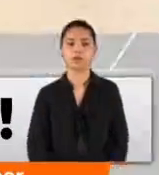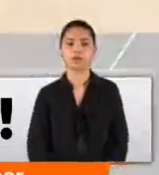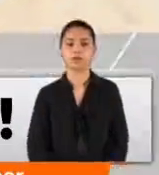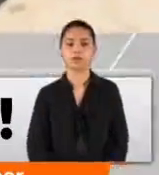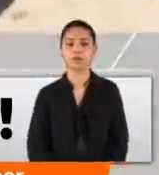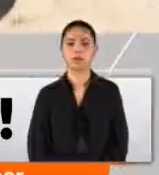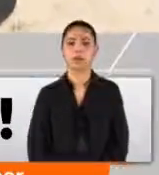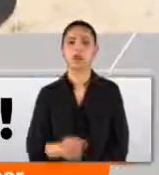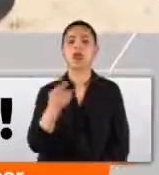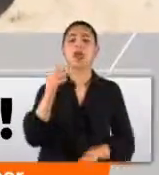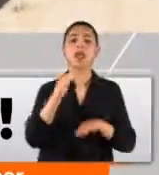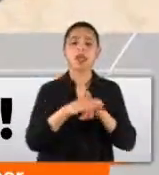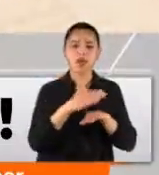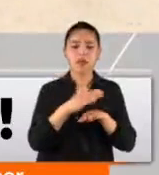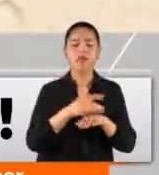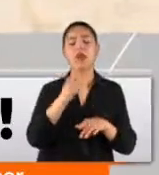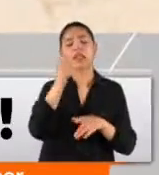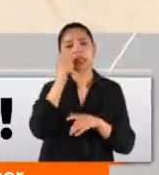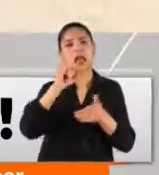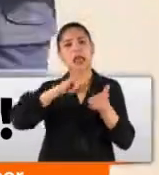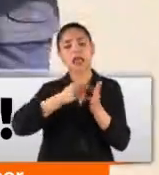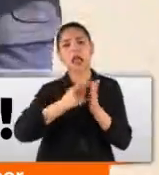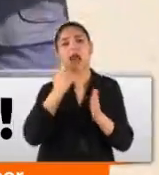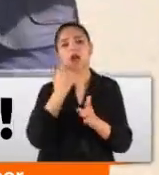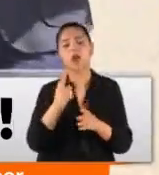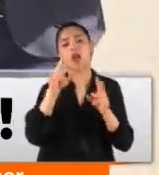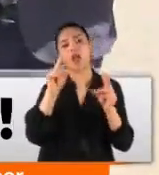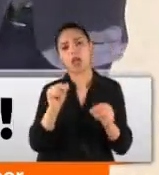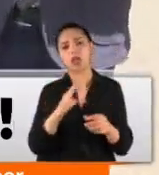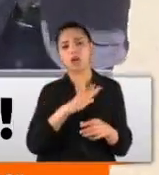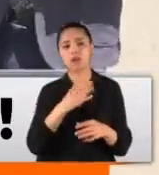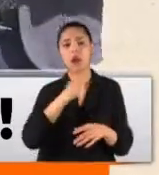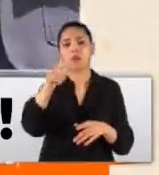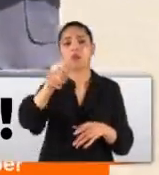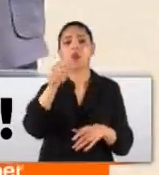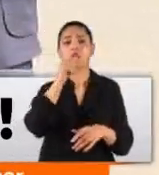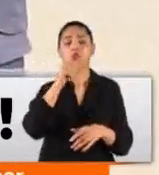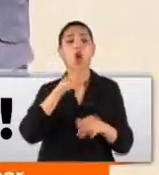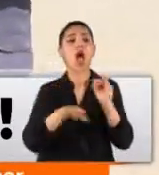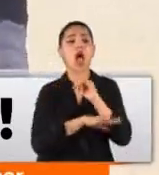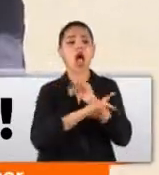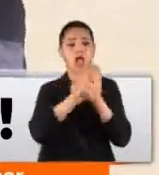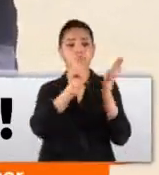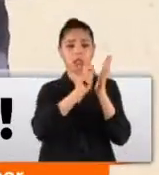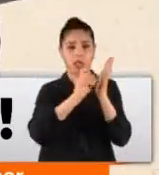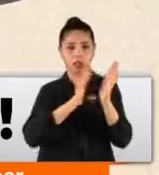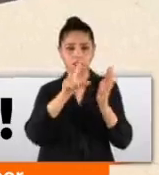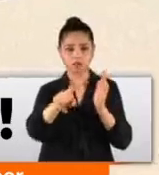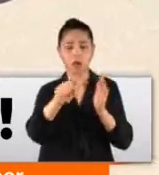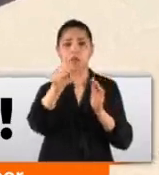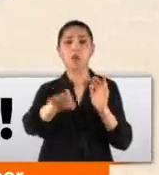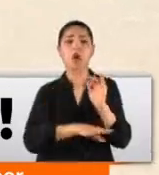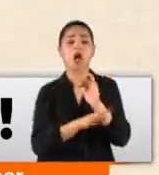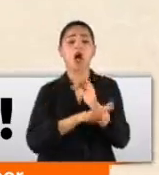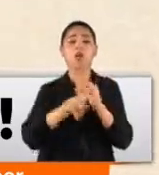kızım harcarsan yetiyor adım adım harcamazsan yetmiyor üstünde Su hayattır yazıyor ancak burada yaşayanlar bu